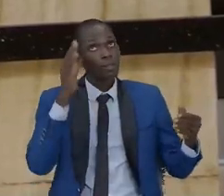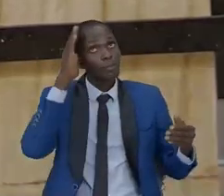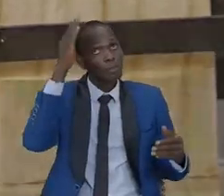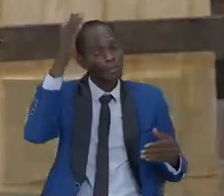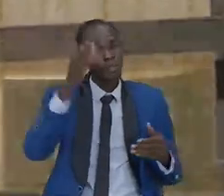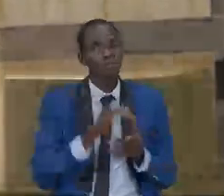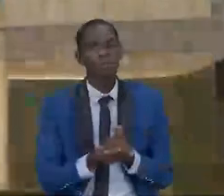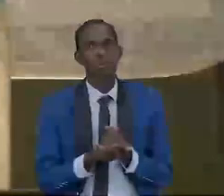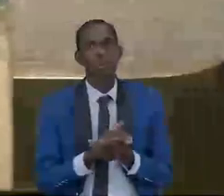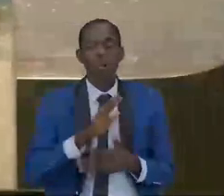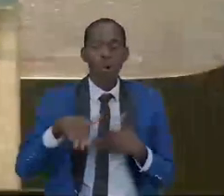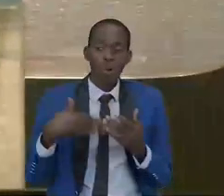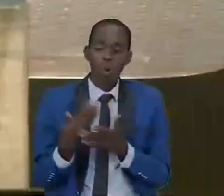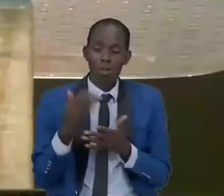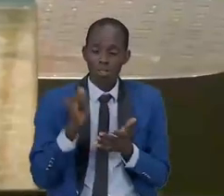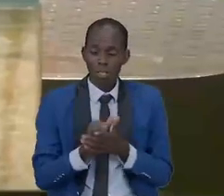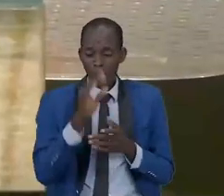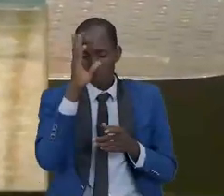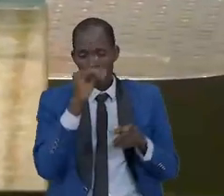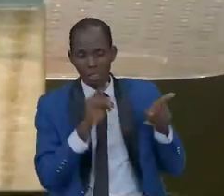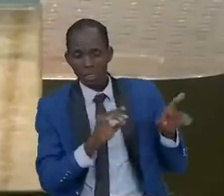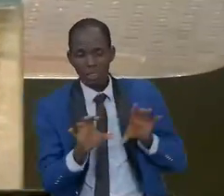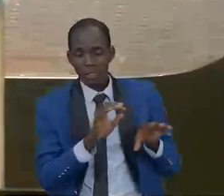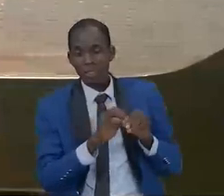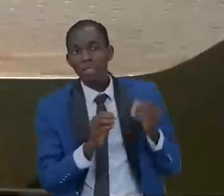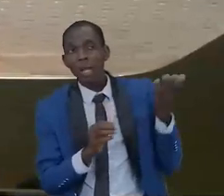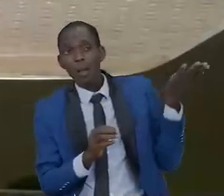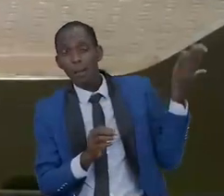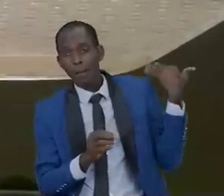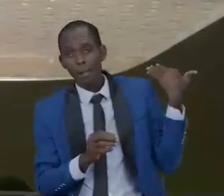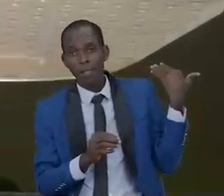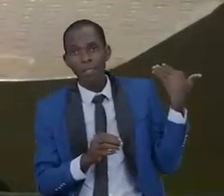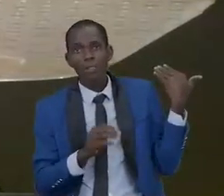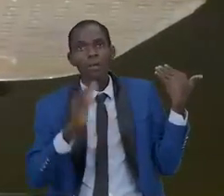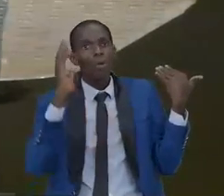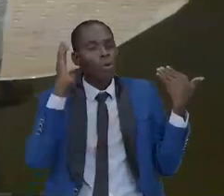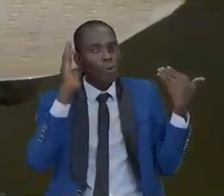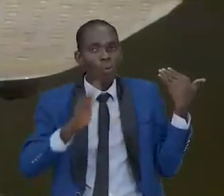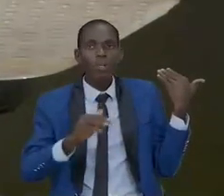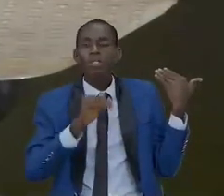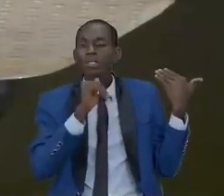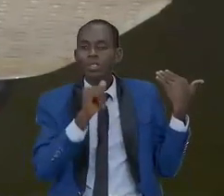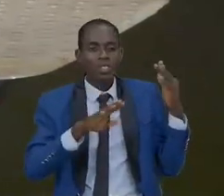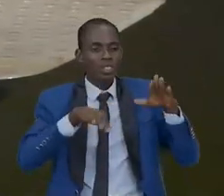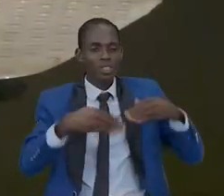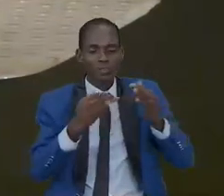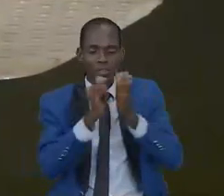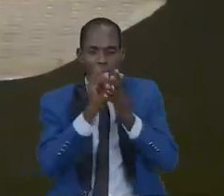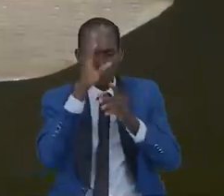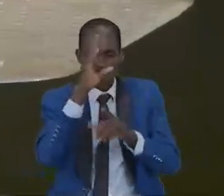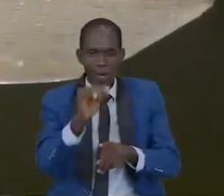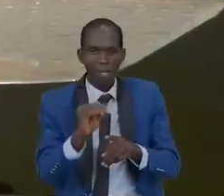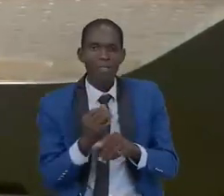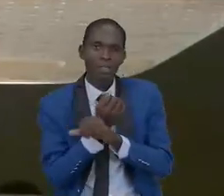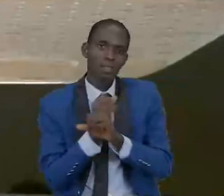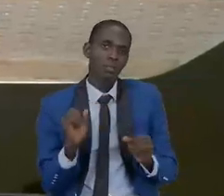ce qu'il a fait dans le passé ne pourra pas l'amener à voir le salut